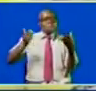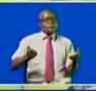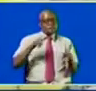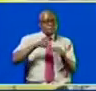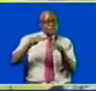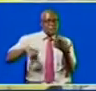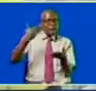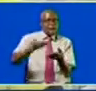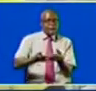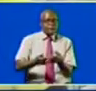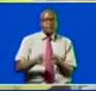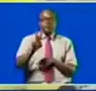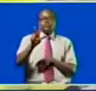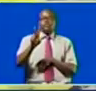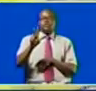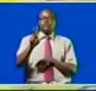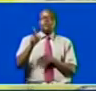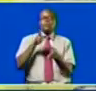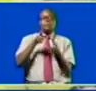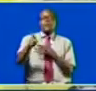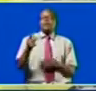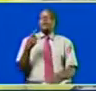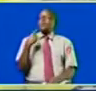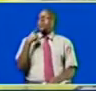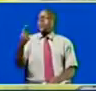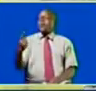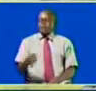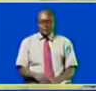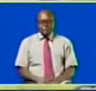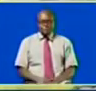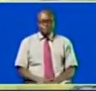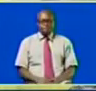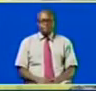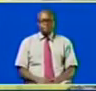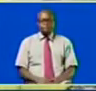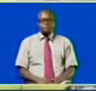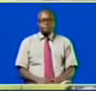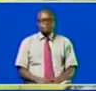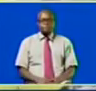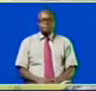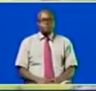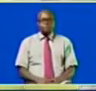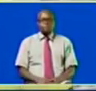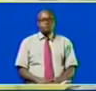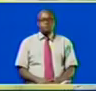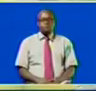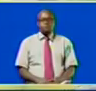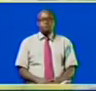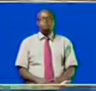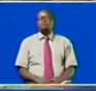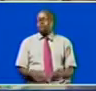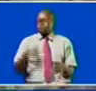hapa mizigo mili imenigharimu 100. Sasa huwa imenikosti pesa